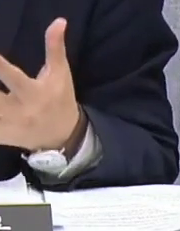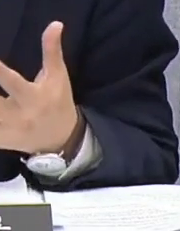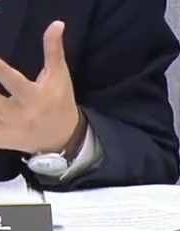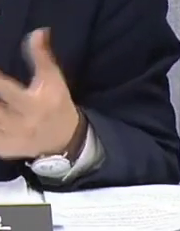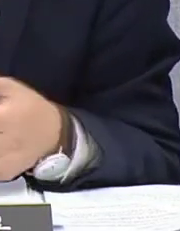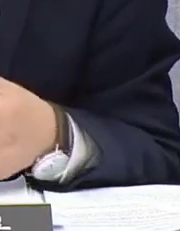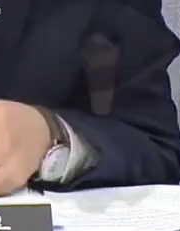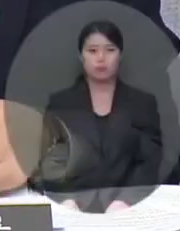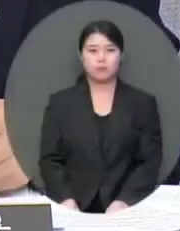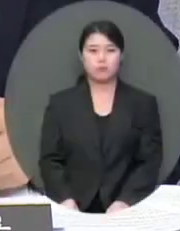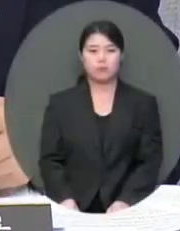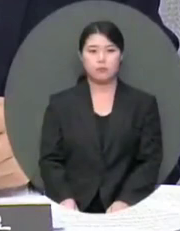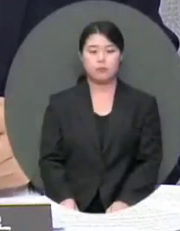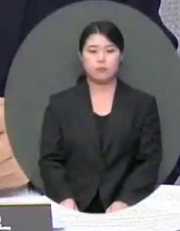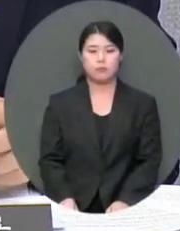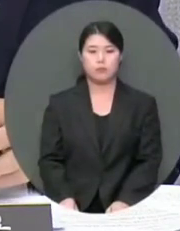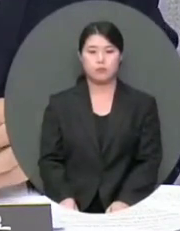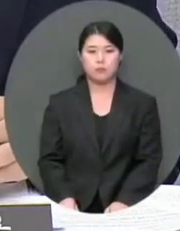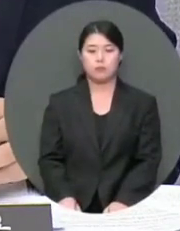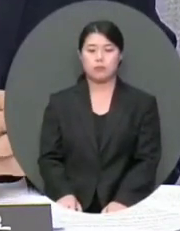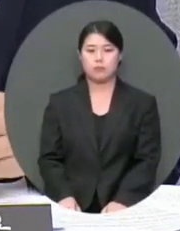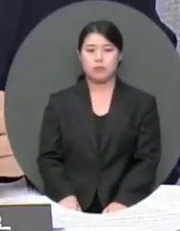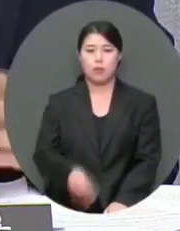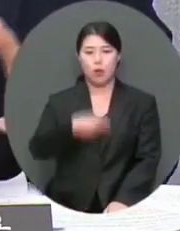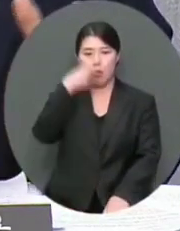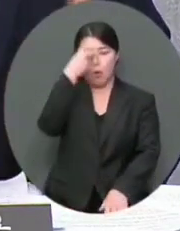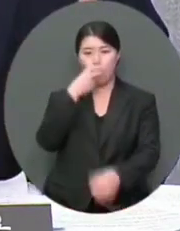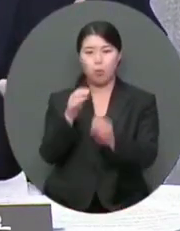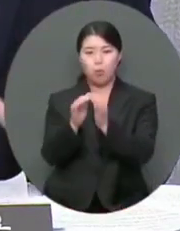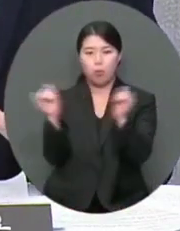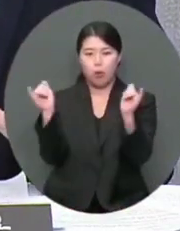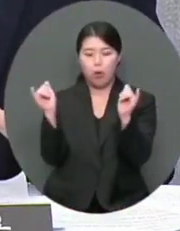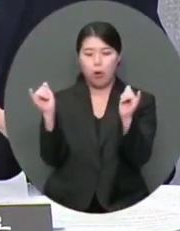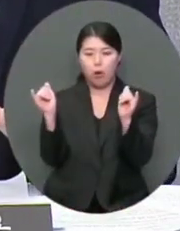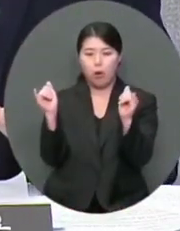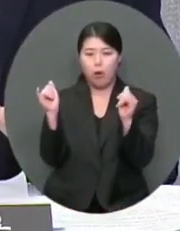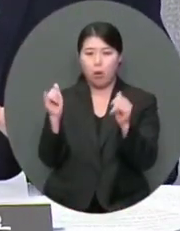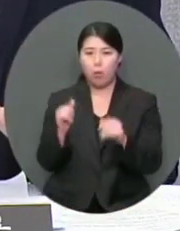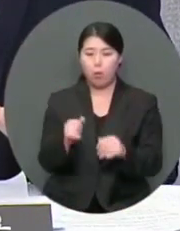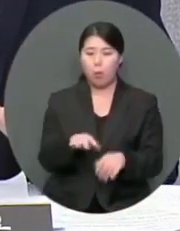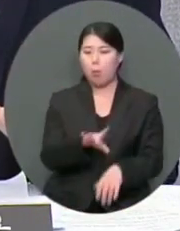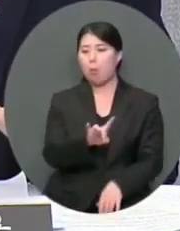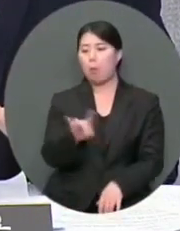이게 허용이 되면 검사의 별건 수사는 왜 비판하는 건가?